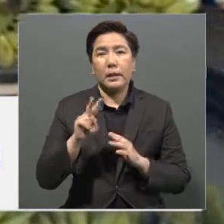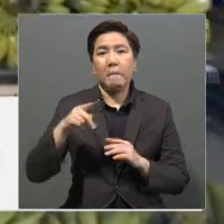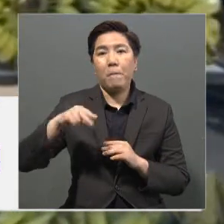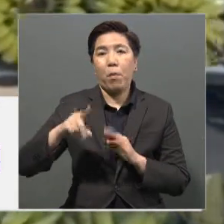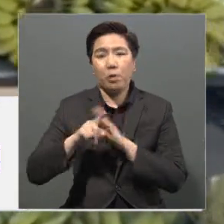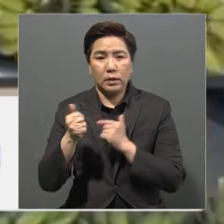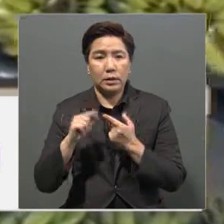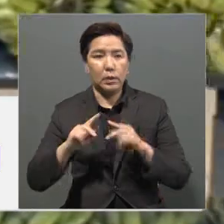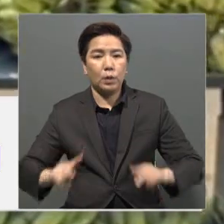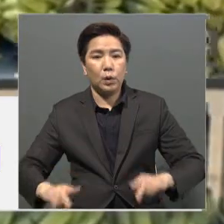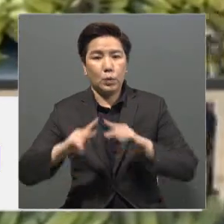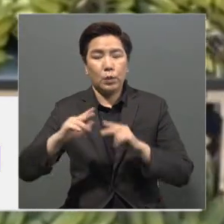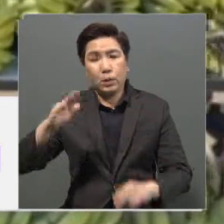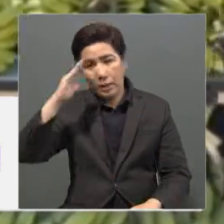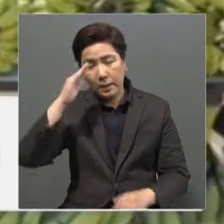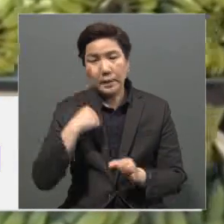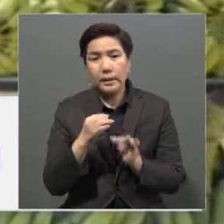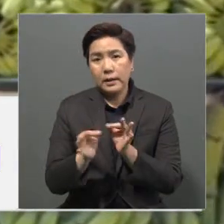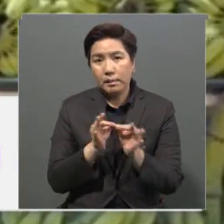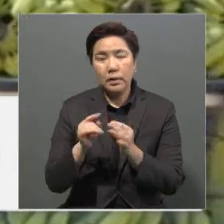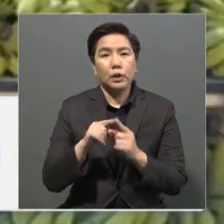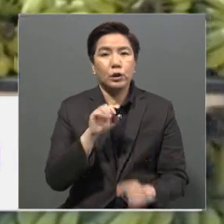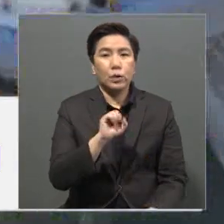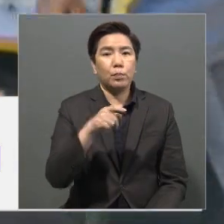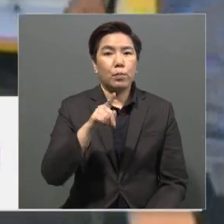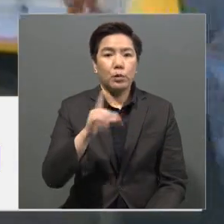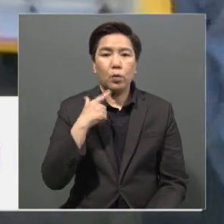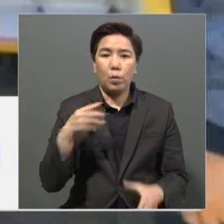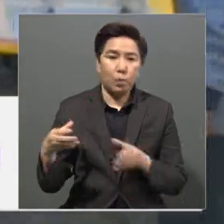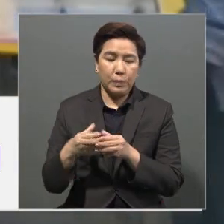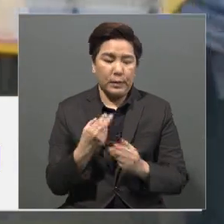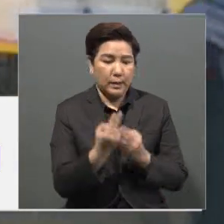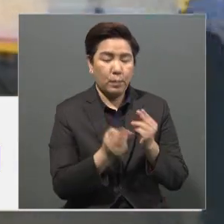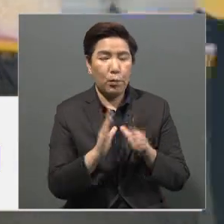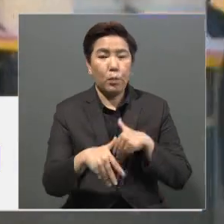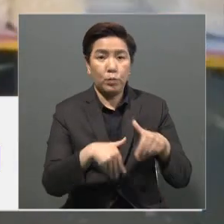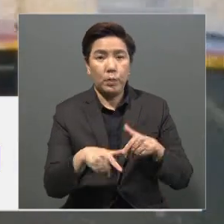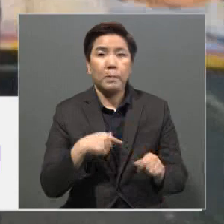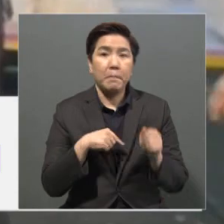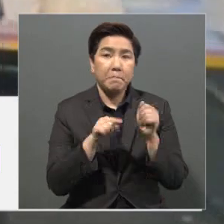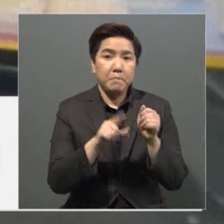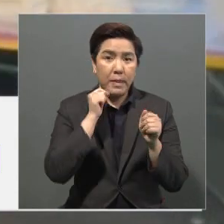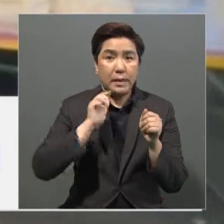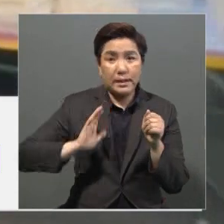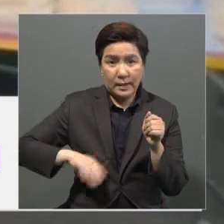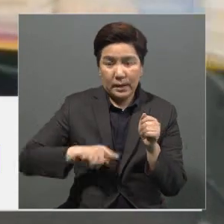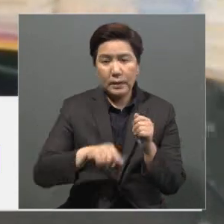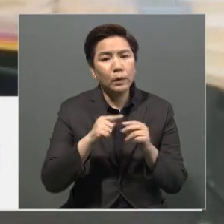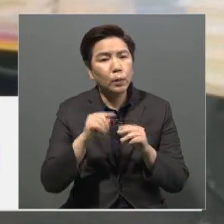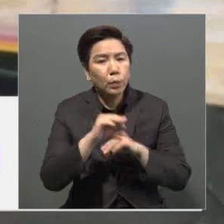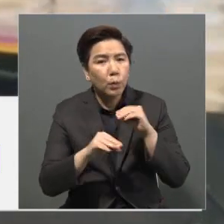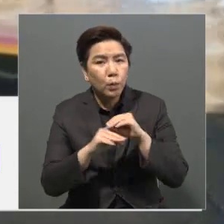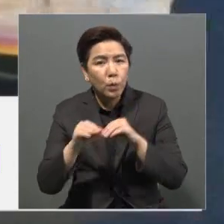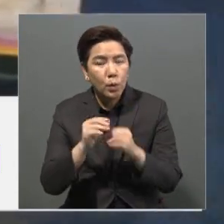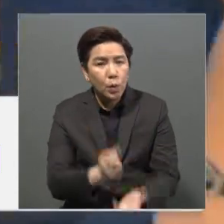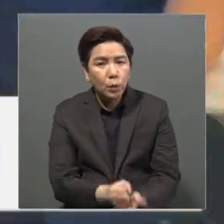ช่ยว่ากันกระทรวงกลาโหมที่ปรึกษาสปชส่วนหน้าครับลงพื้นที่เยี่ยมประชาชนในอำเภอแม่สายตามโครงการพัฒนาชุม